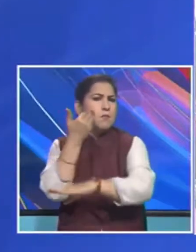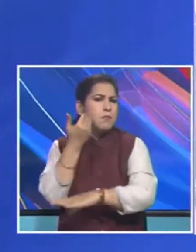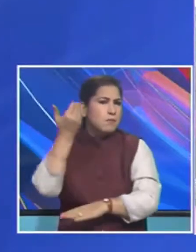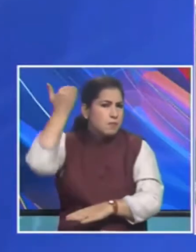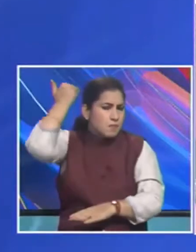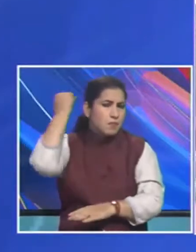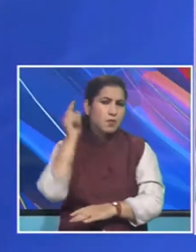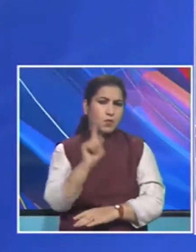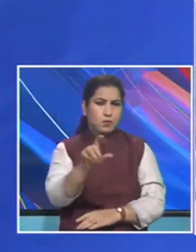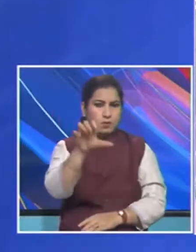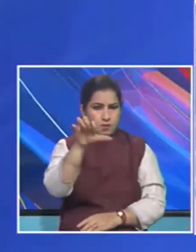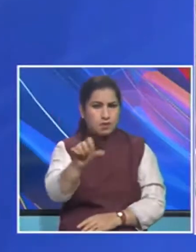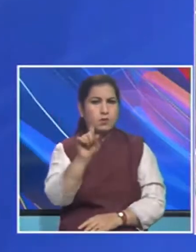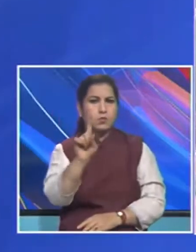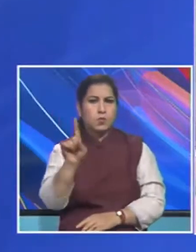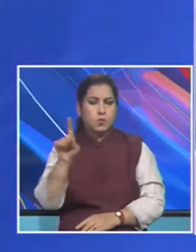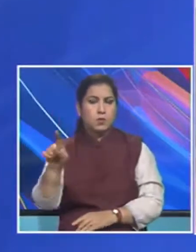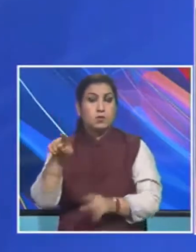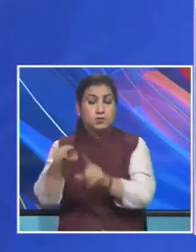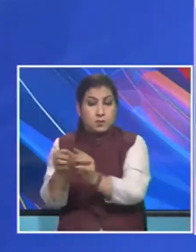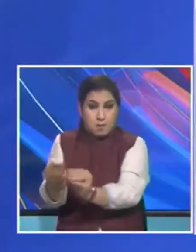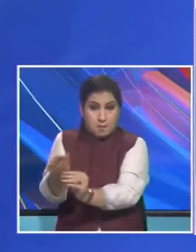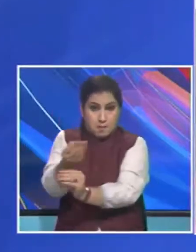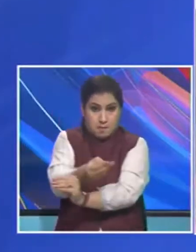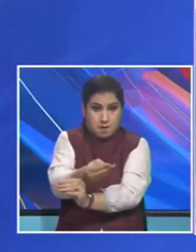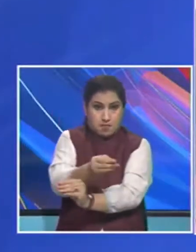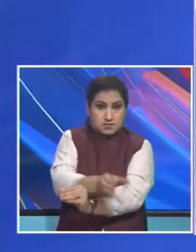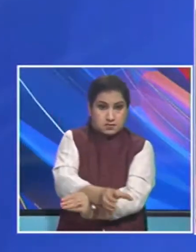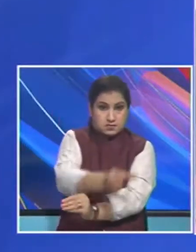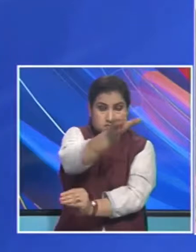के जयपुर कॉलम के नजदीक से गुजर रहा है